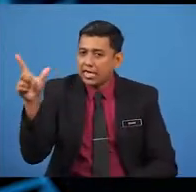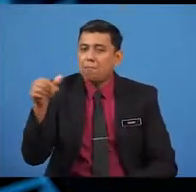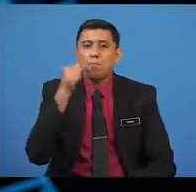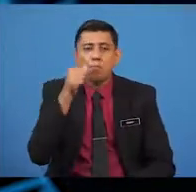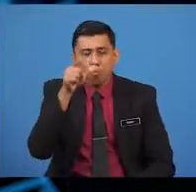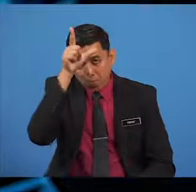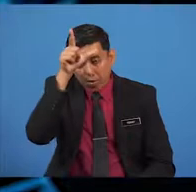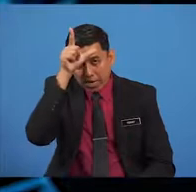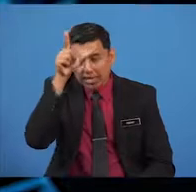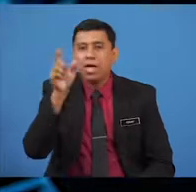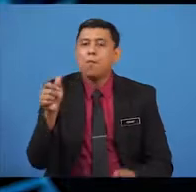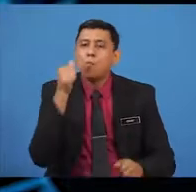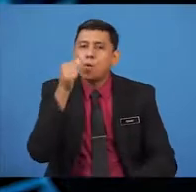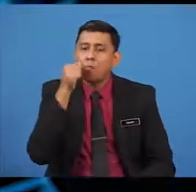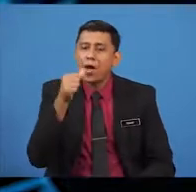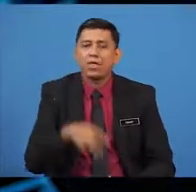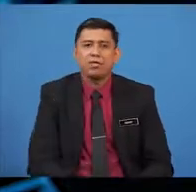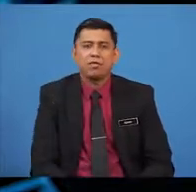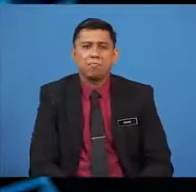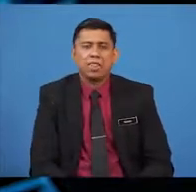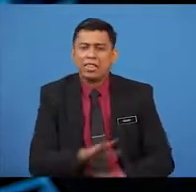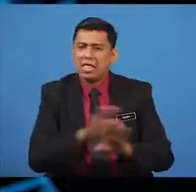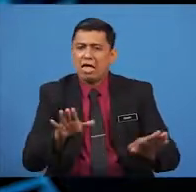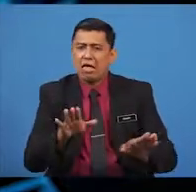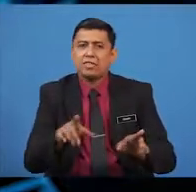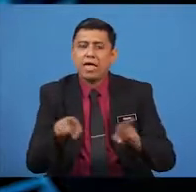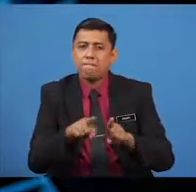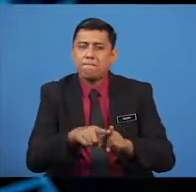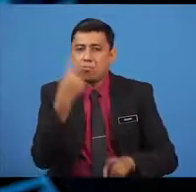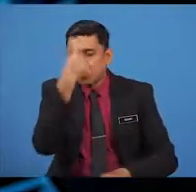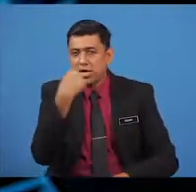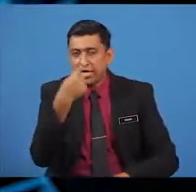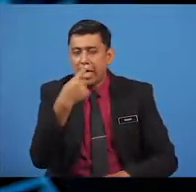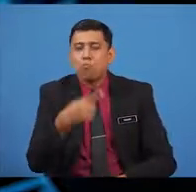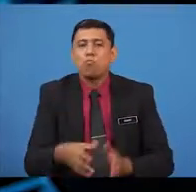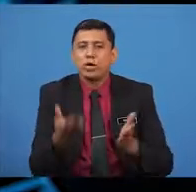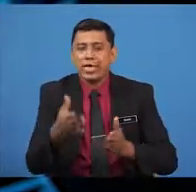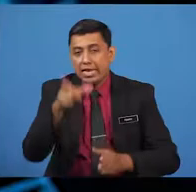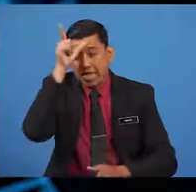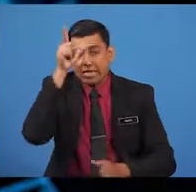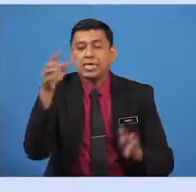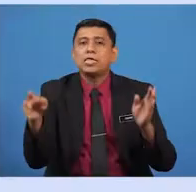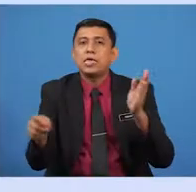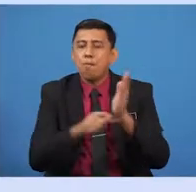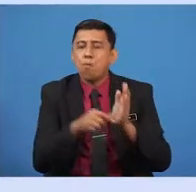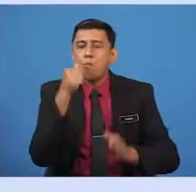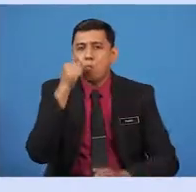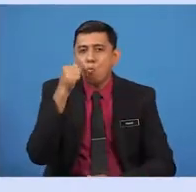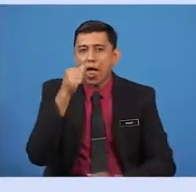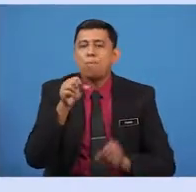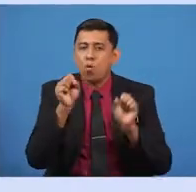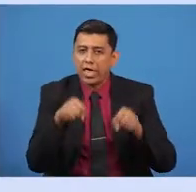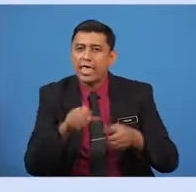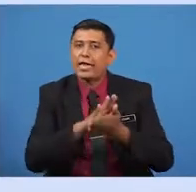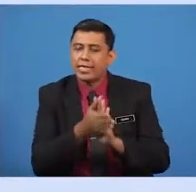Manakala, kembar tidak seiras boleh terdiri daripada jantina yang berlainan.